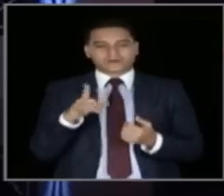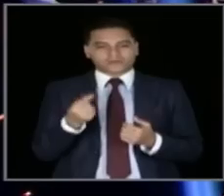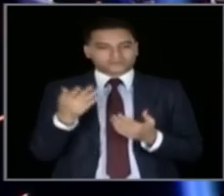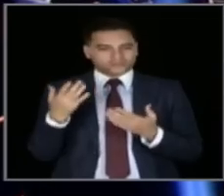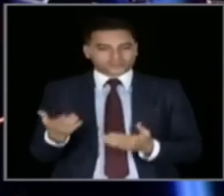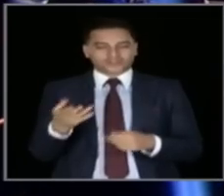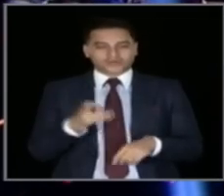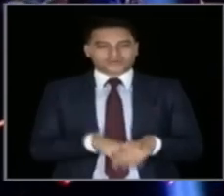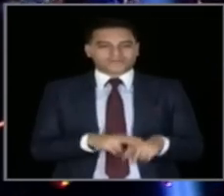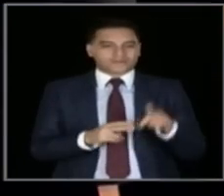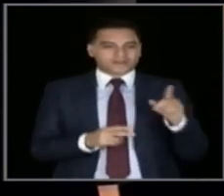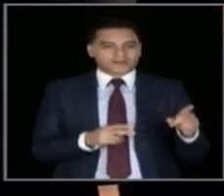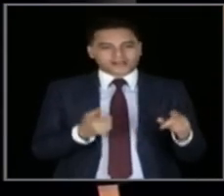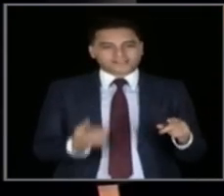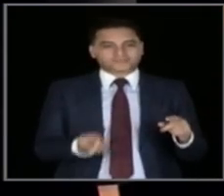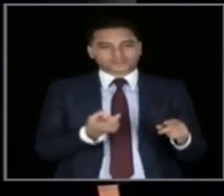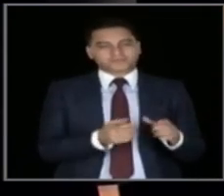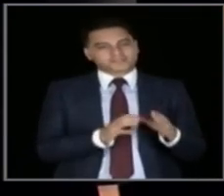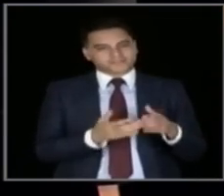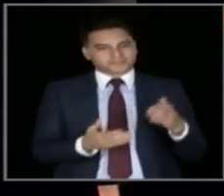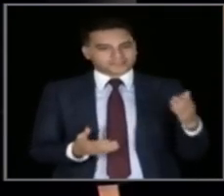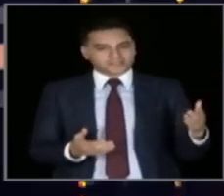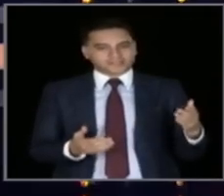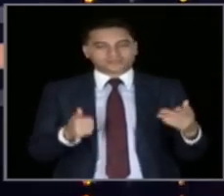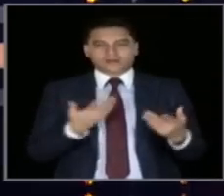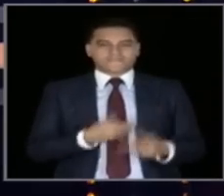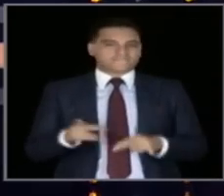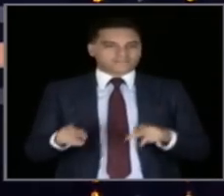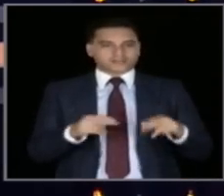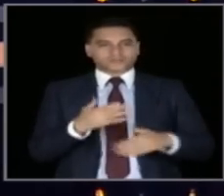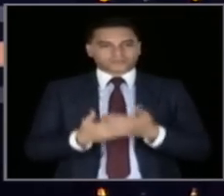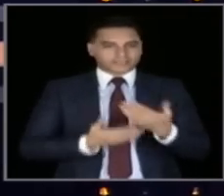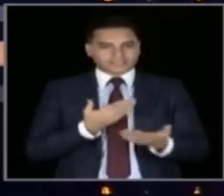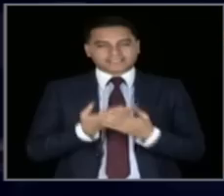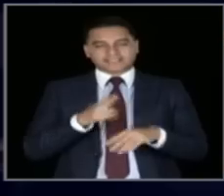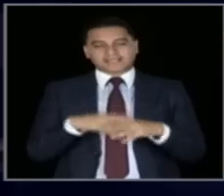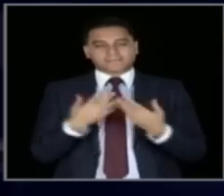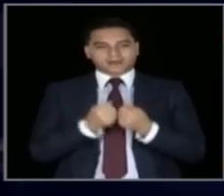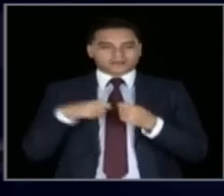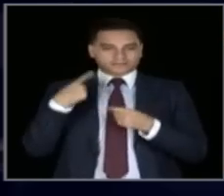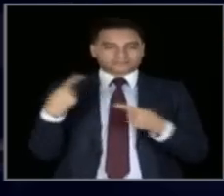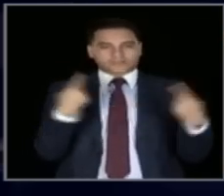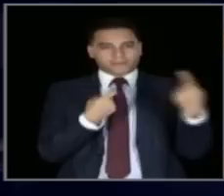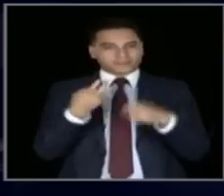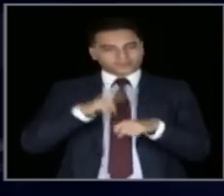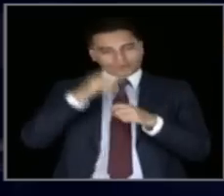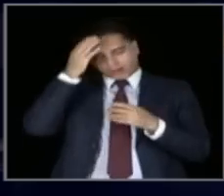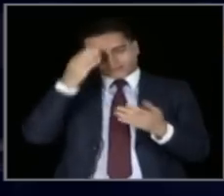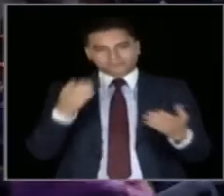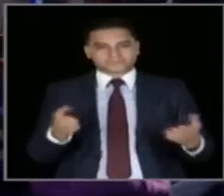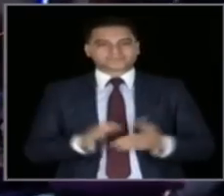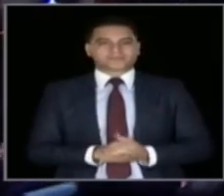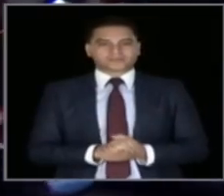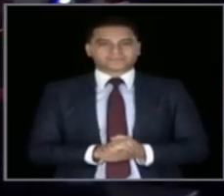العراب، 55 الهكسوس. هنخرج فاصل وهنرجع مرة تانية مع فقرة ضربات الجزاء